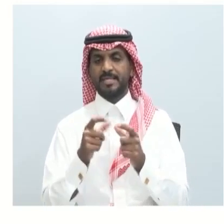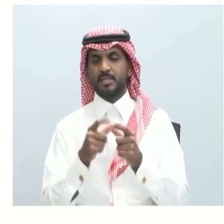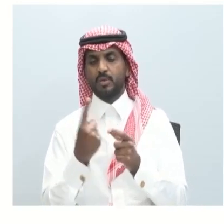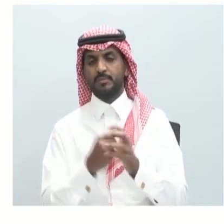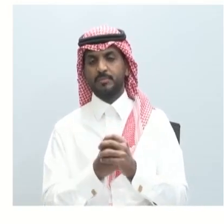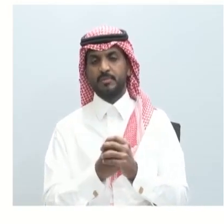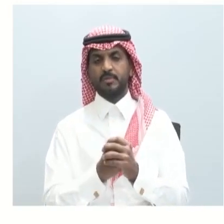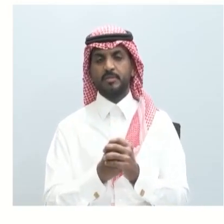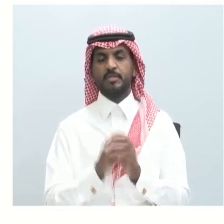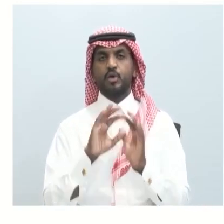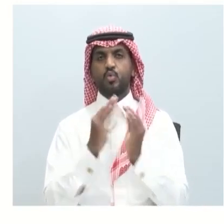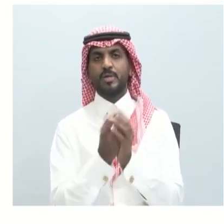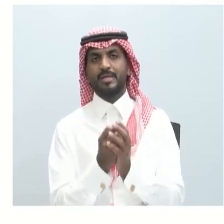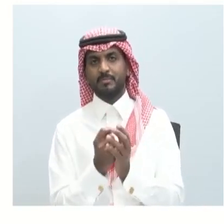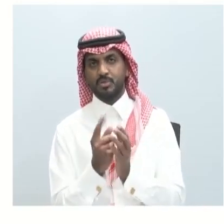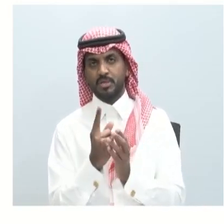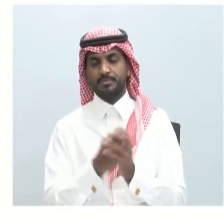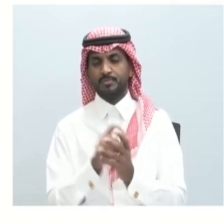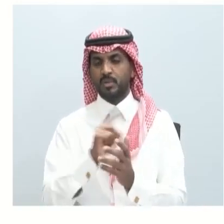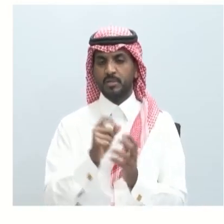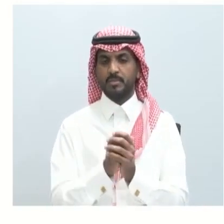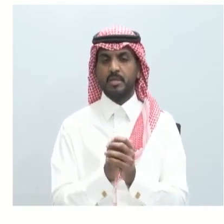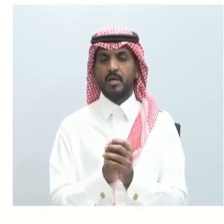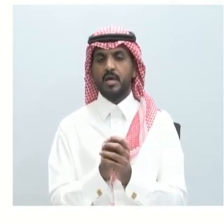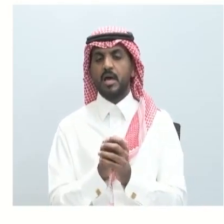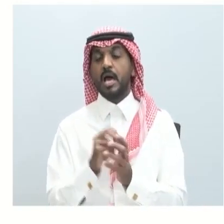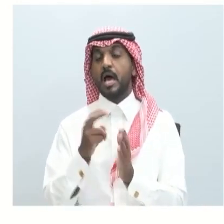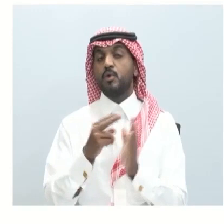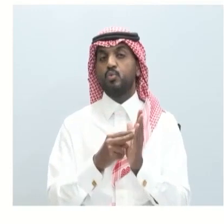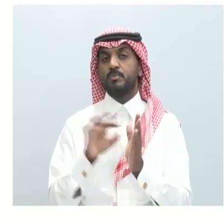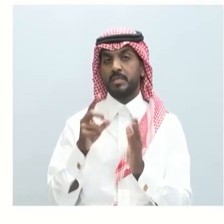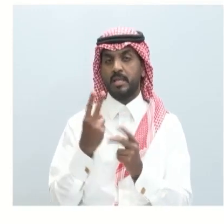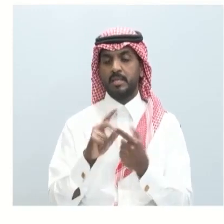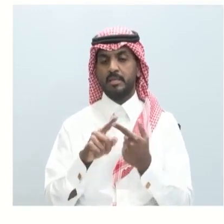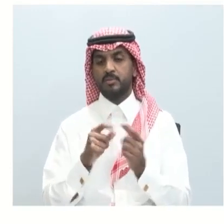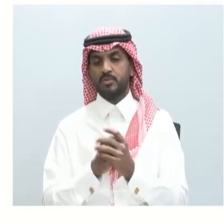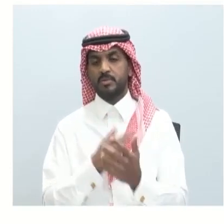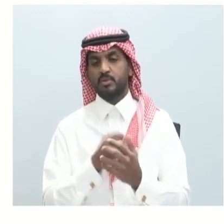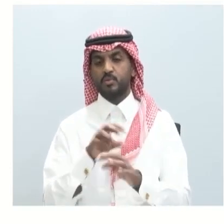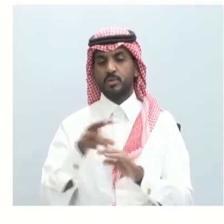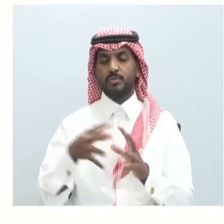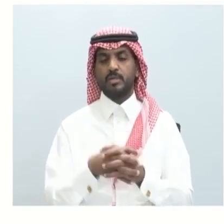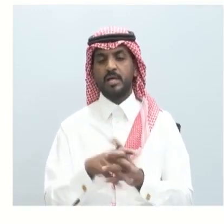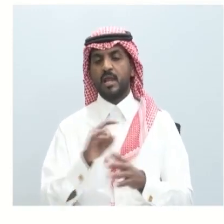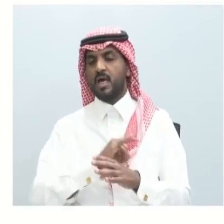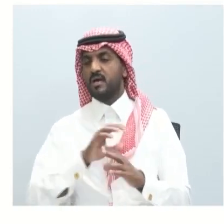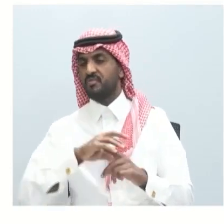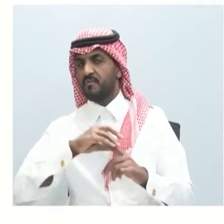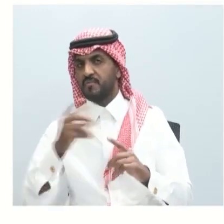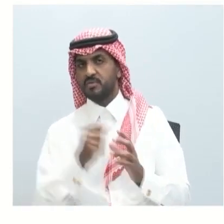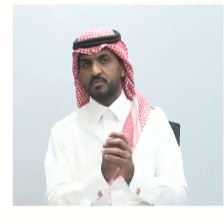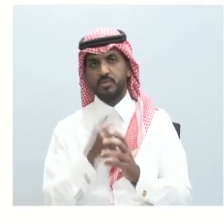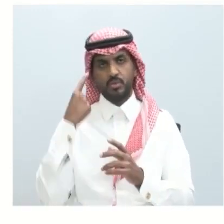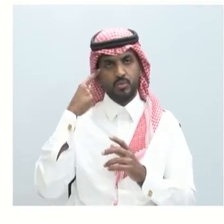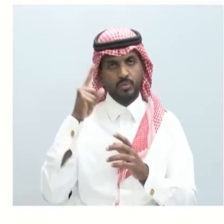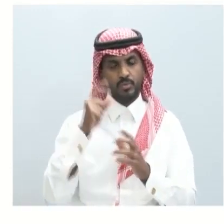كقطعه واحده اثناء تكوين الامشاج لا ينطبق عليها قانون مندل الثاني اسميه التوزيع الحر لانها لا تنفصل بشكل